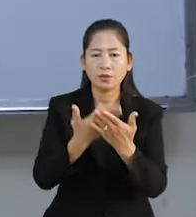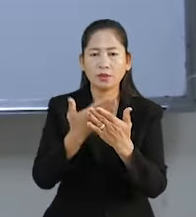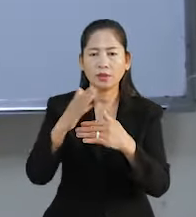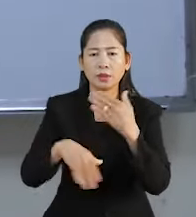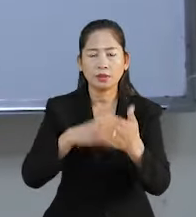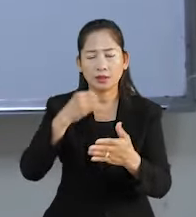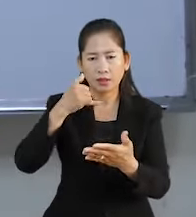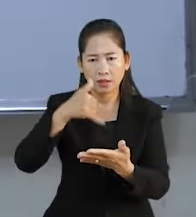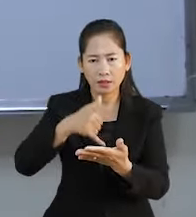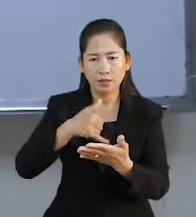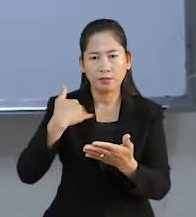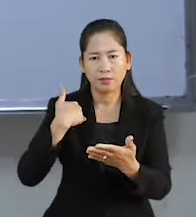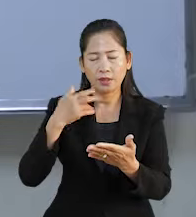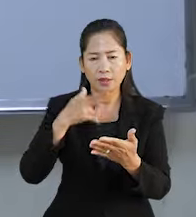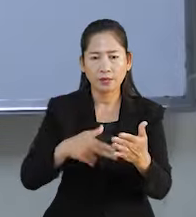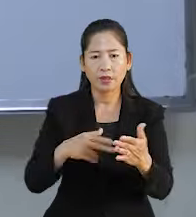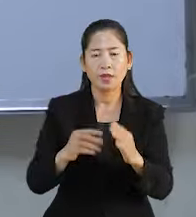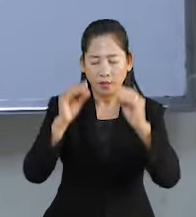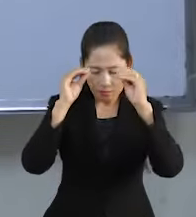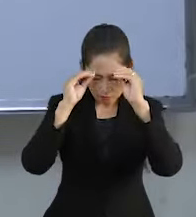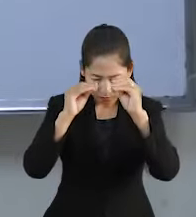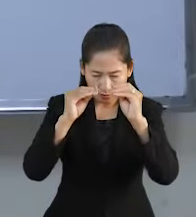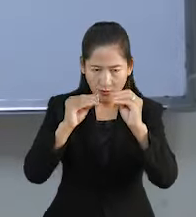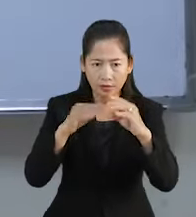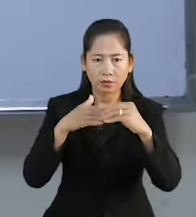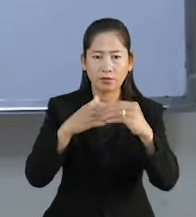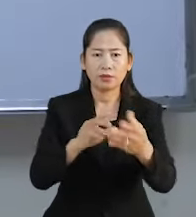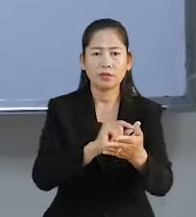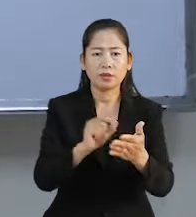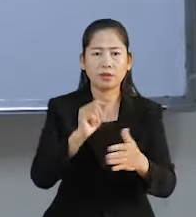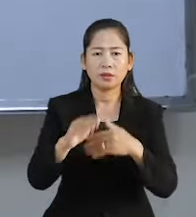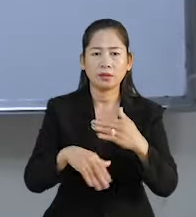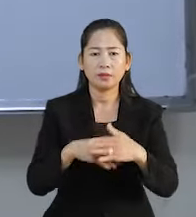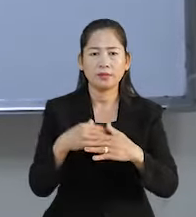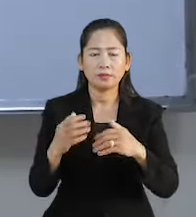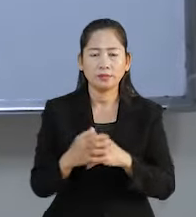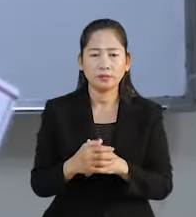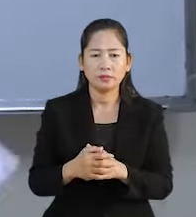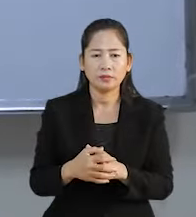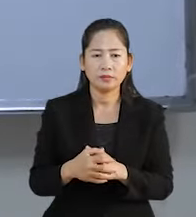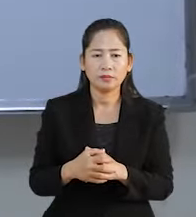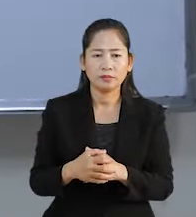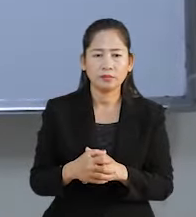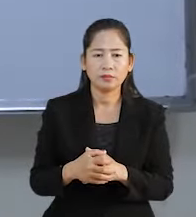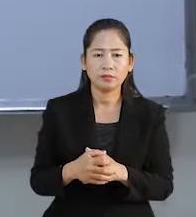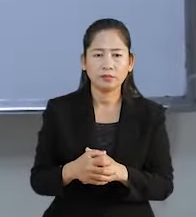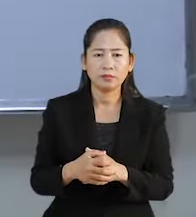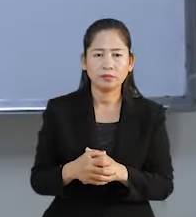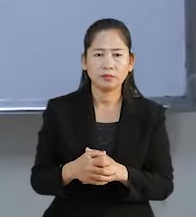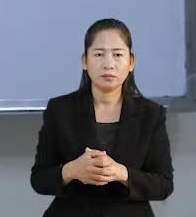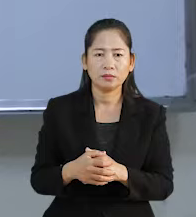ចឹងថ្ងៃនេះតានៃគ្រូនឹងមានអ្វីទៀតមកនាំកូនសរសេរទាំងអស់គ្នាខ្លួន